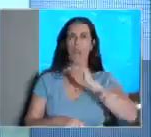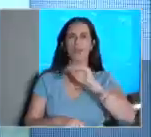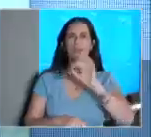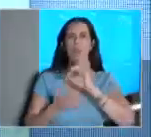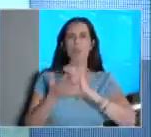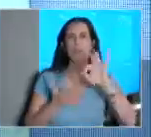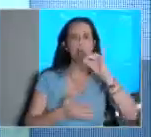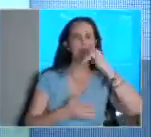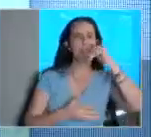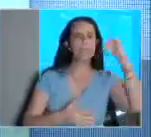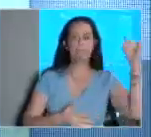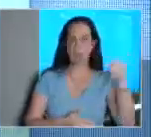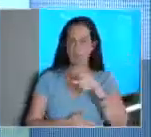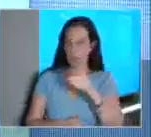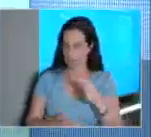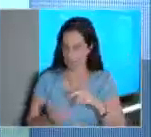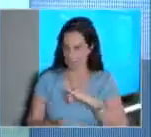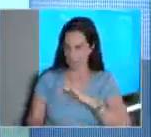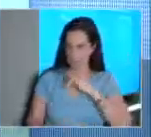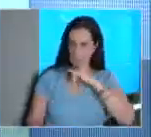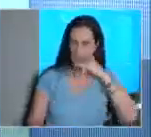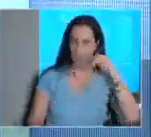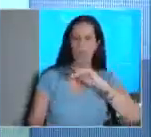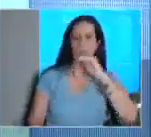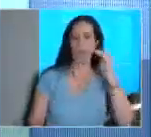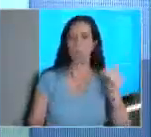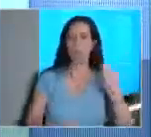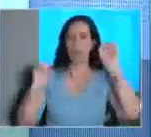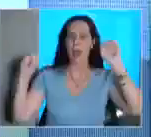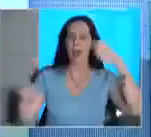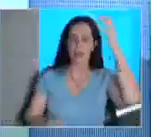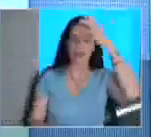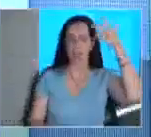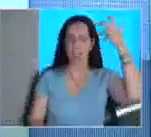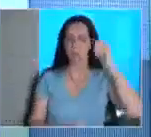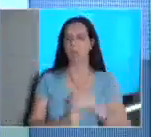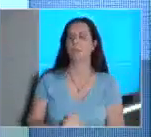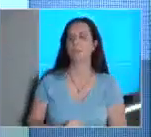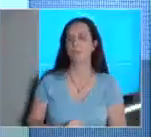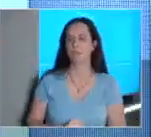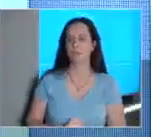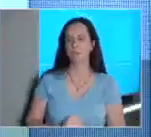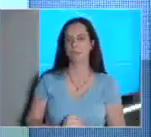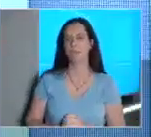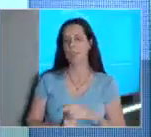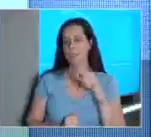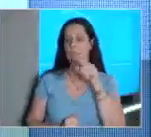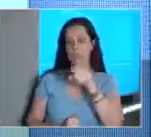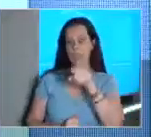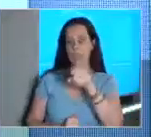באותיות זהב. מעניין מאוד למה אותיות זהב רמת טראמפ, או באנגלית טראמפ הייטס. זה